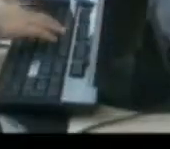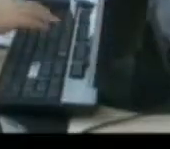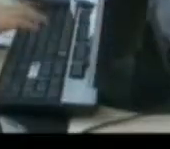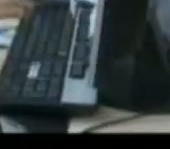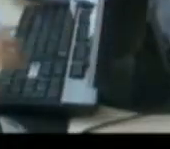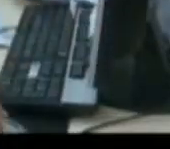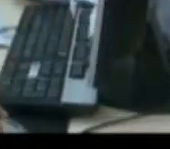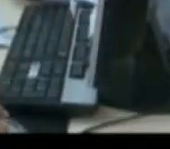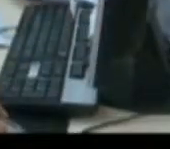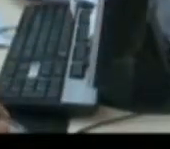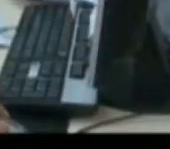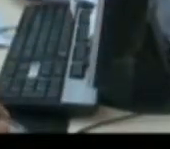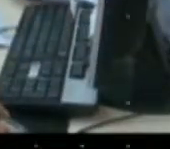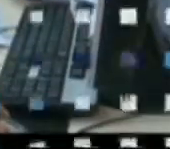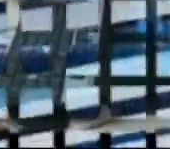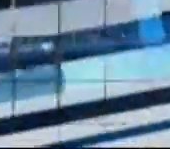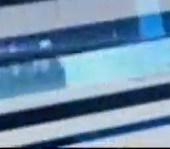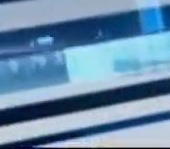тәртіпте пайдаланумен танысты.